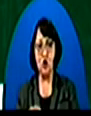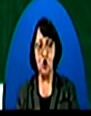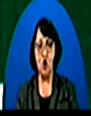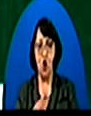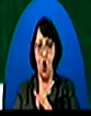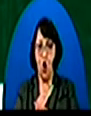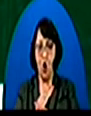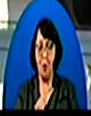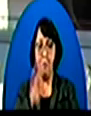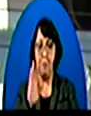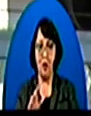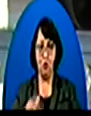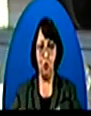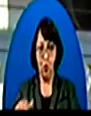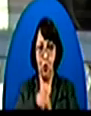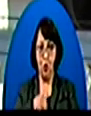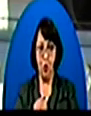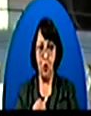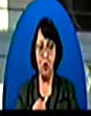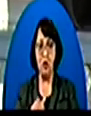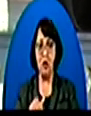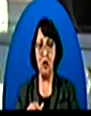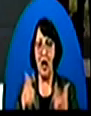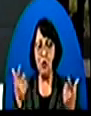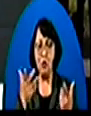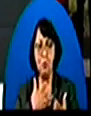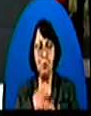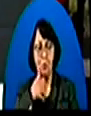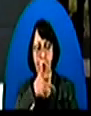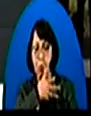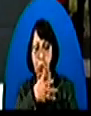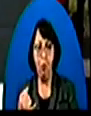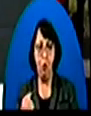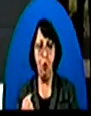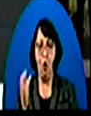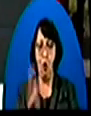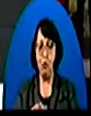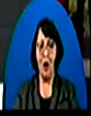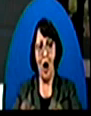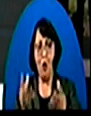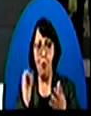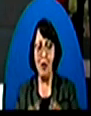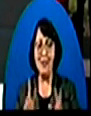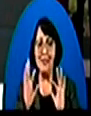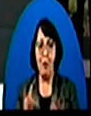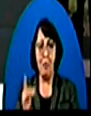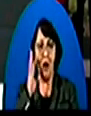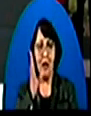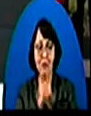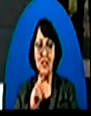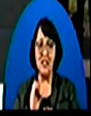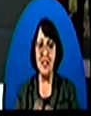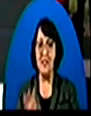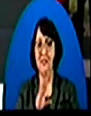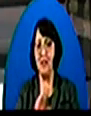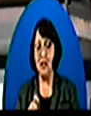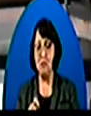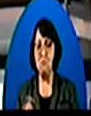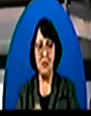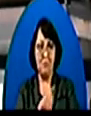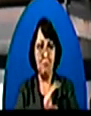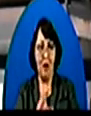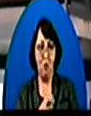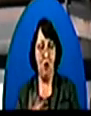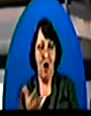хөрөндөр дүүрэгт за онцгийн одоо тохиолдлоор хүн өвдлөө гэхэд яахын өвчин гарлаа гэд ямар арга хэмжээ бид авч ажиллах вэ гэдэр бол мэрэгжлийн